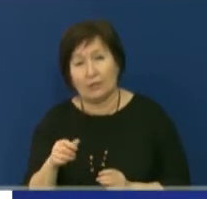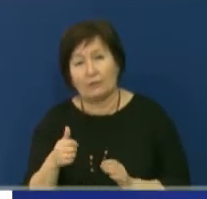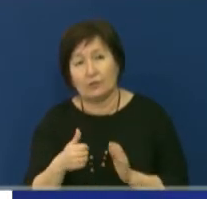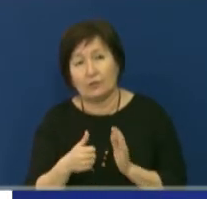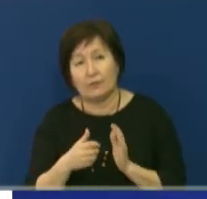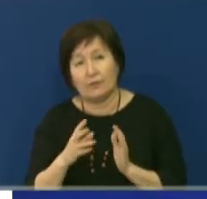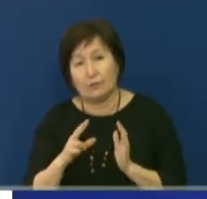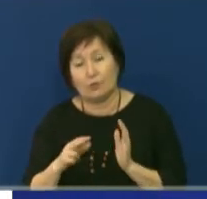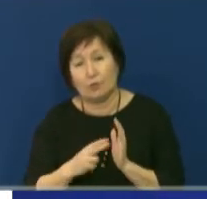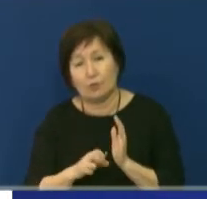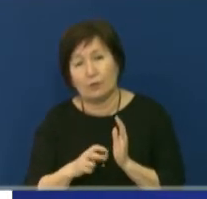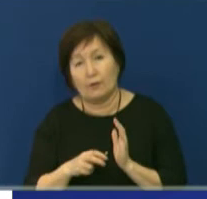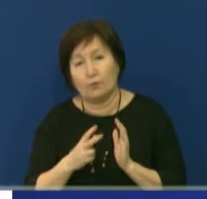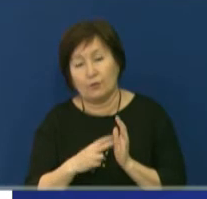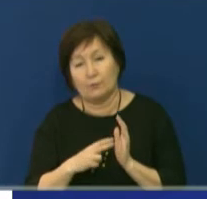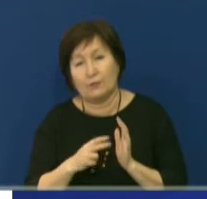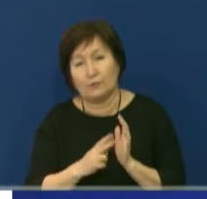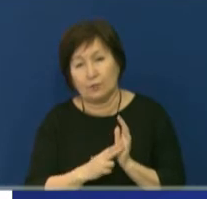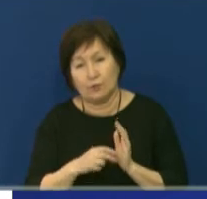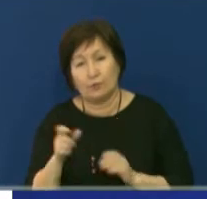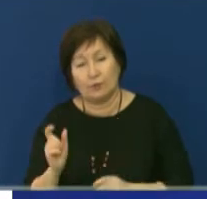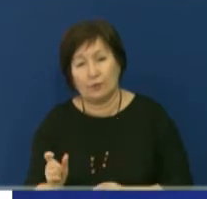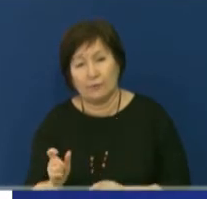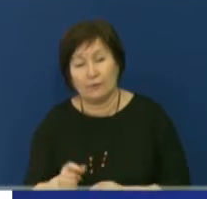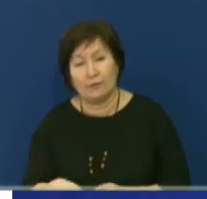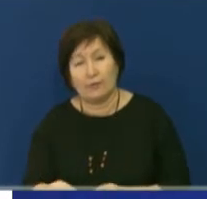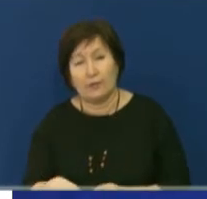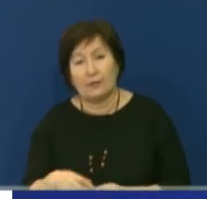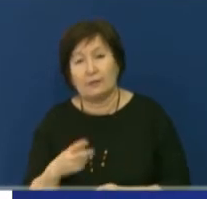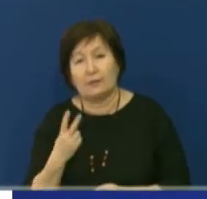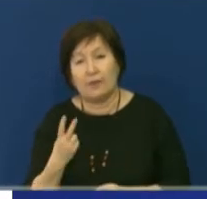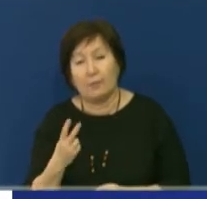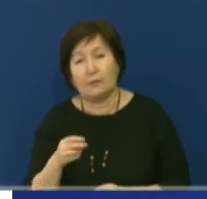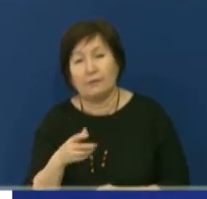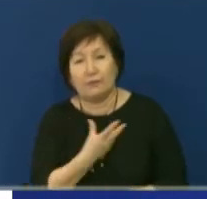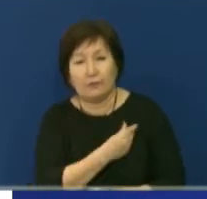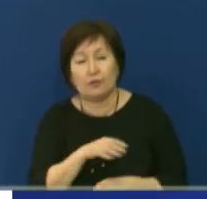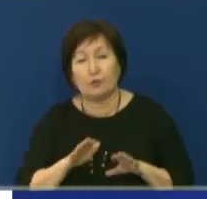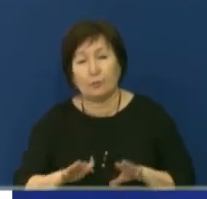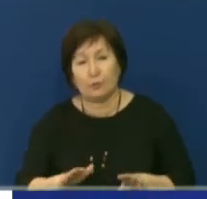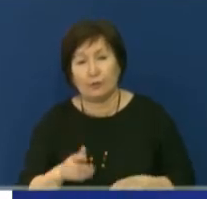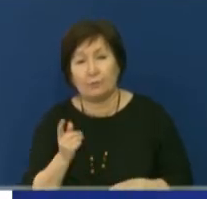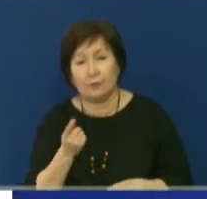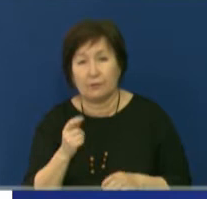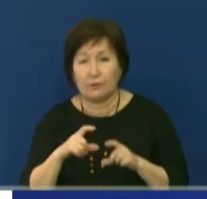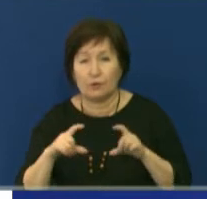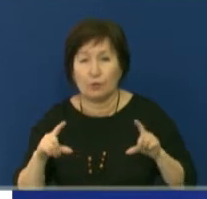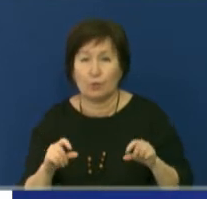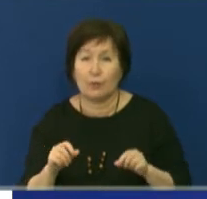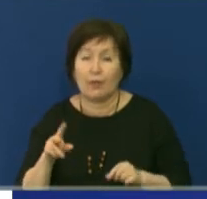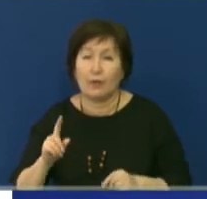номер 1 на Водном есть два прививочных пункта. Это первая школа номер 24,